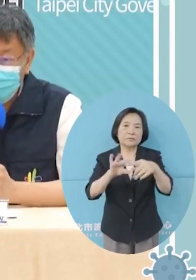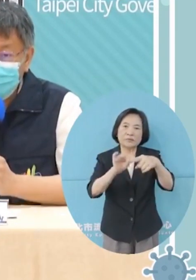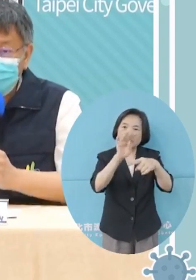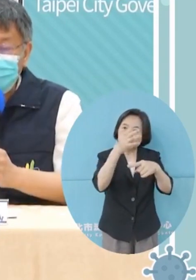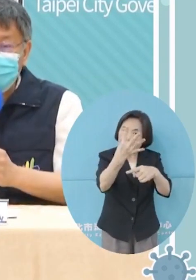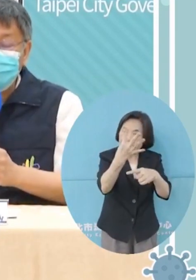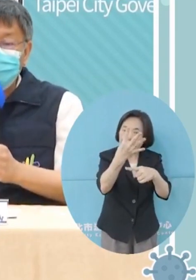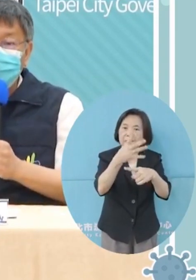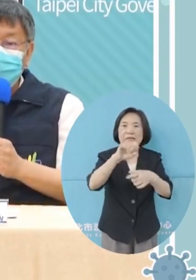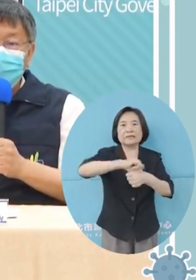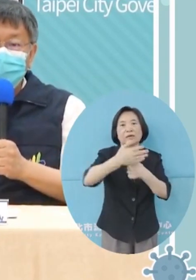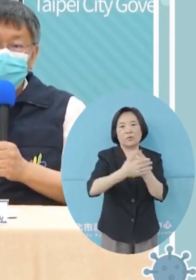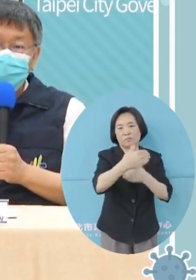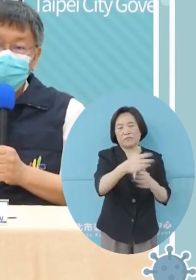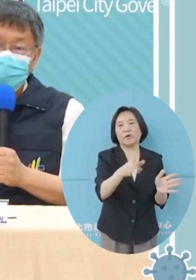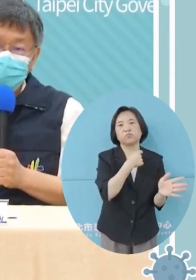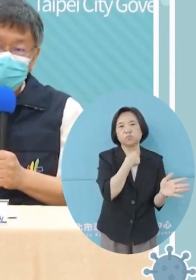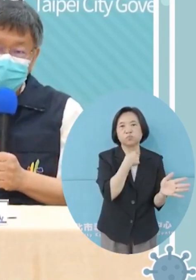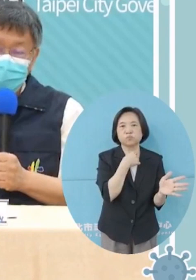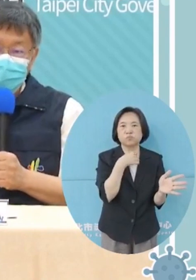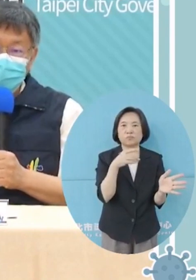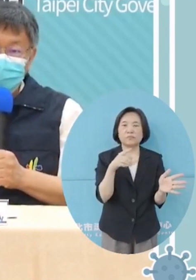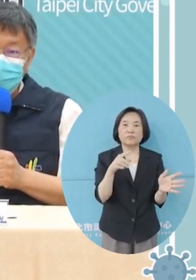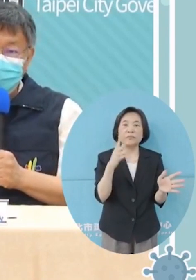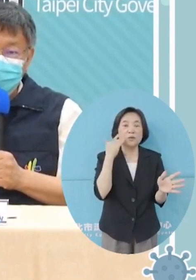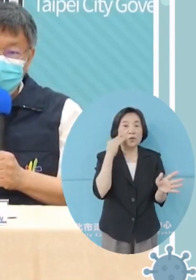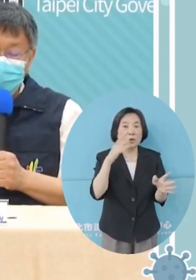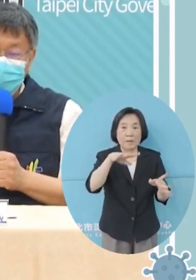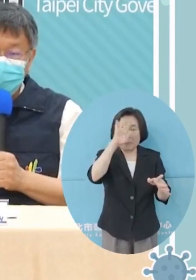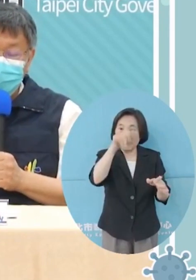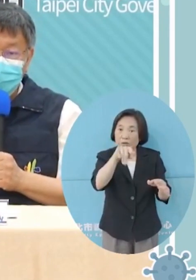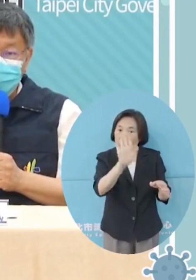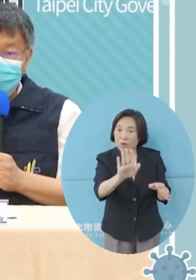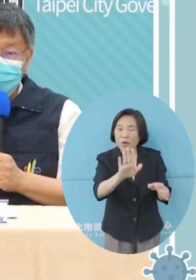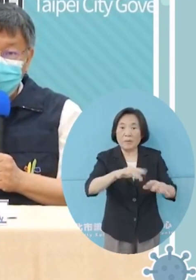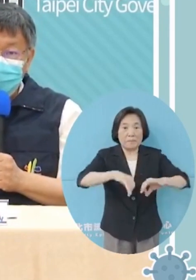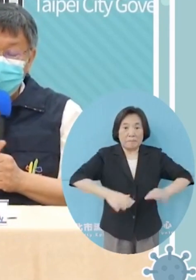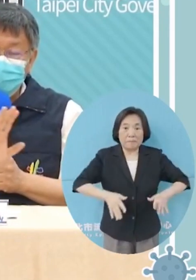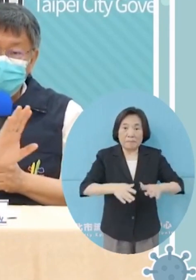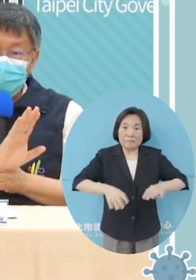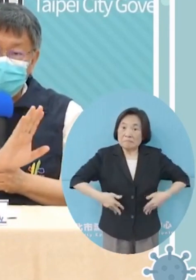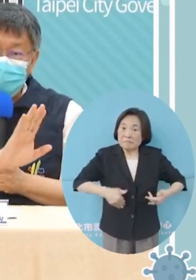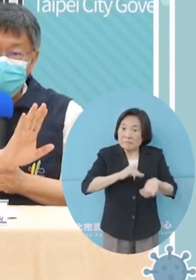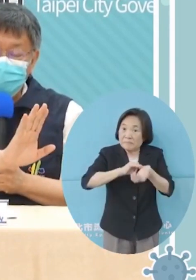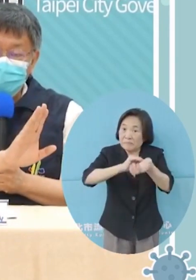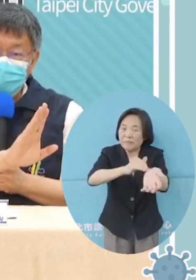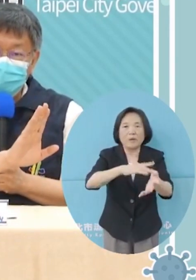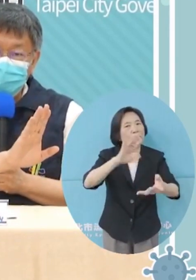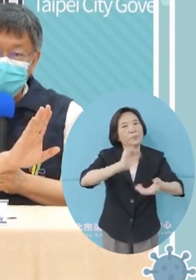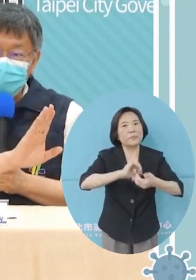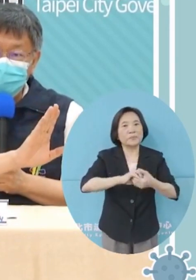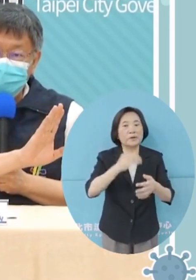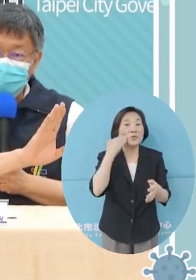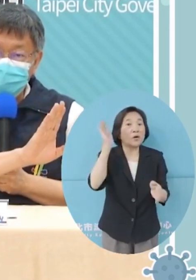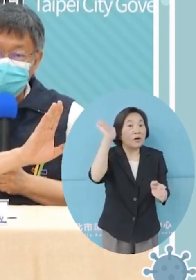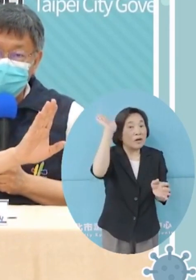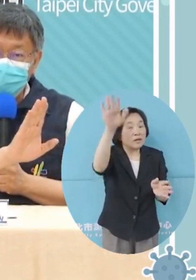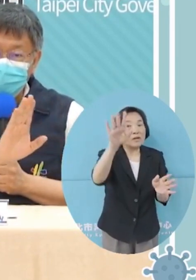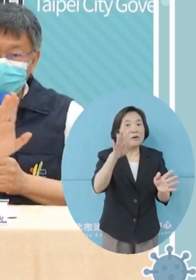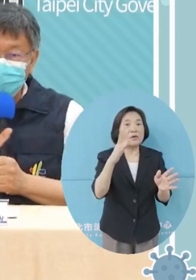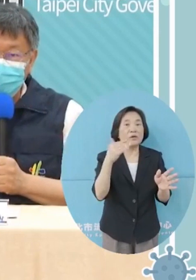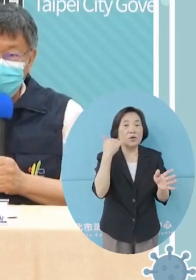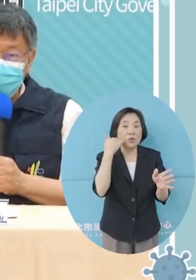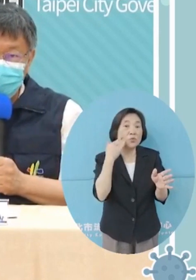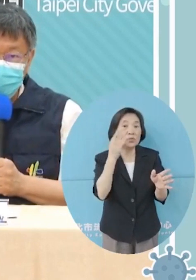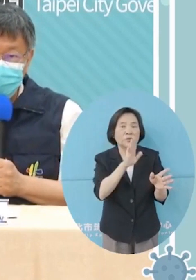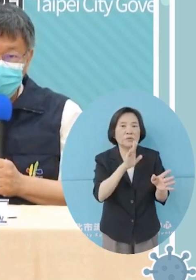病房，那也就是说我们要确诊者哈不一定马上送到医院。甚至将来就有一些确诊者会直接就在防疫